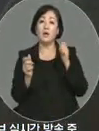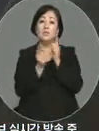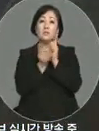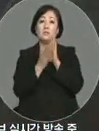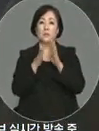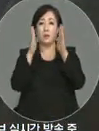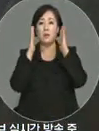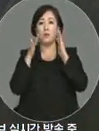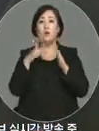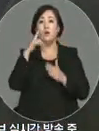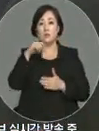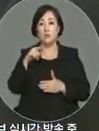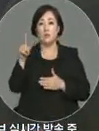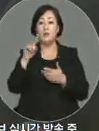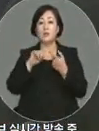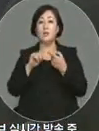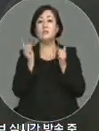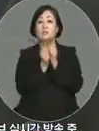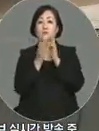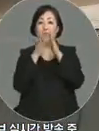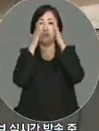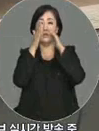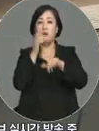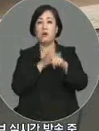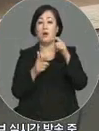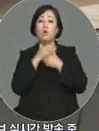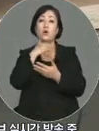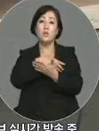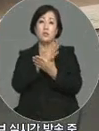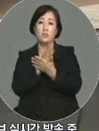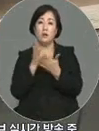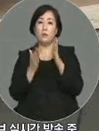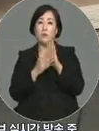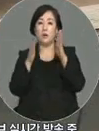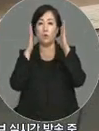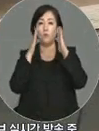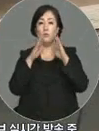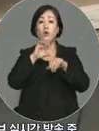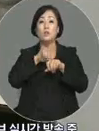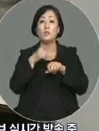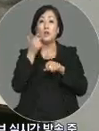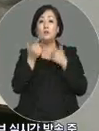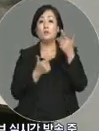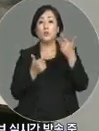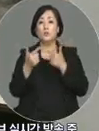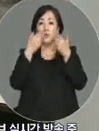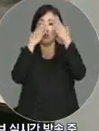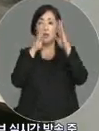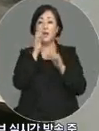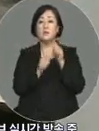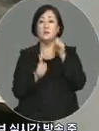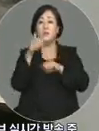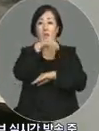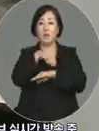풀이와 오답 복습에 집중해야 하며 영역별 학습 시간 안배와 대입 전형에 맞춘 전략적